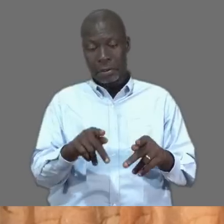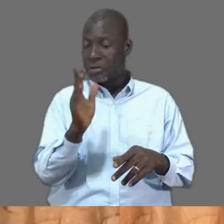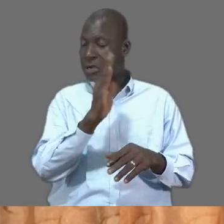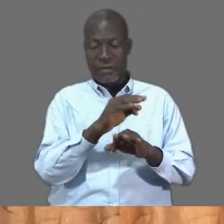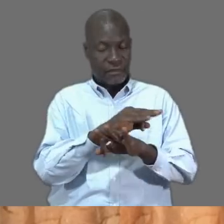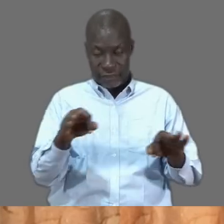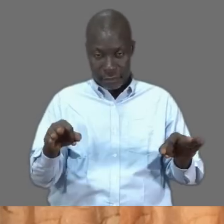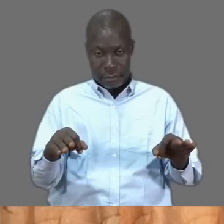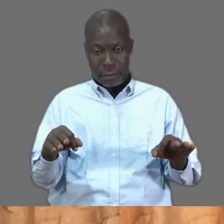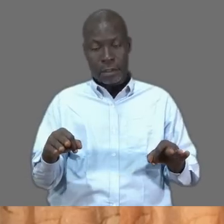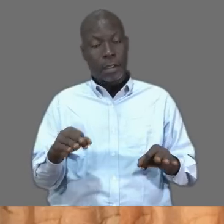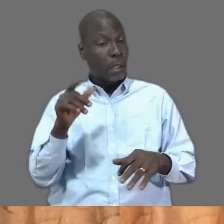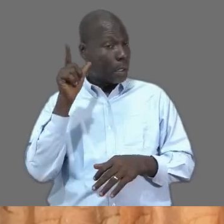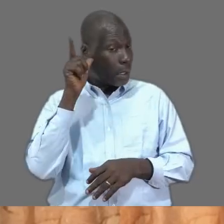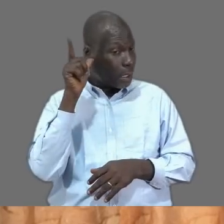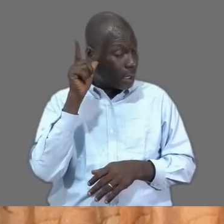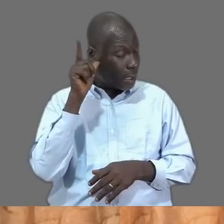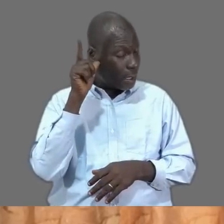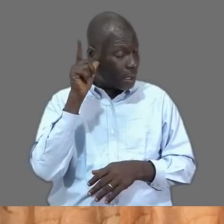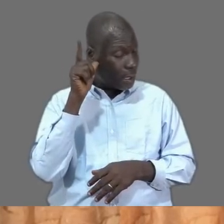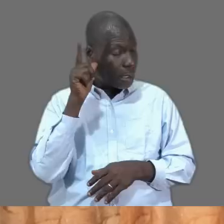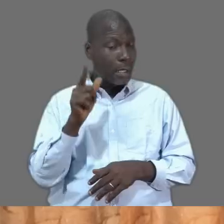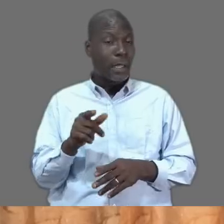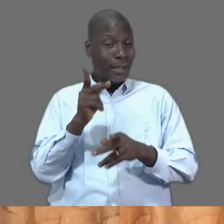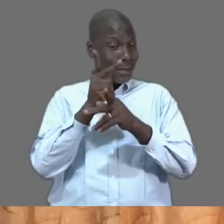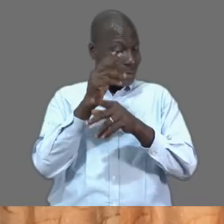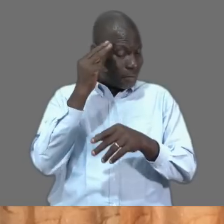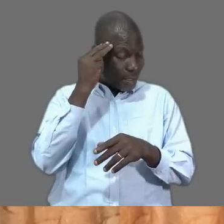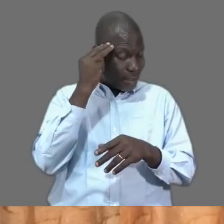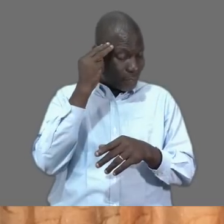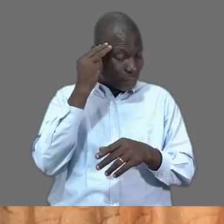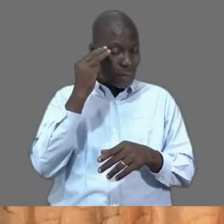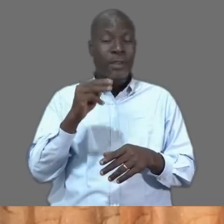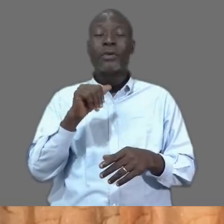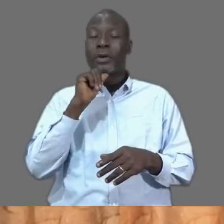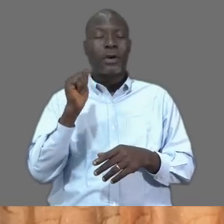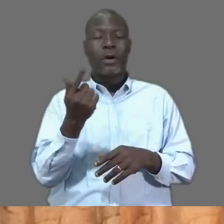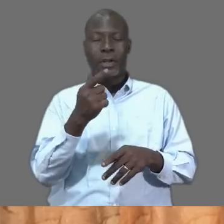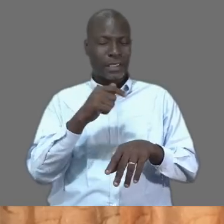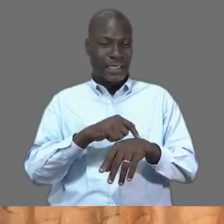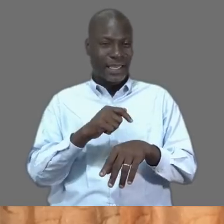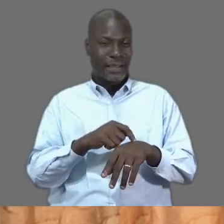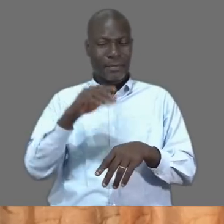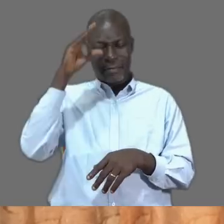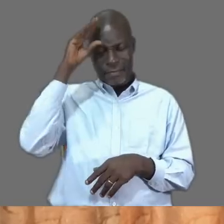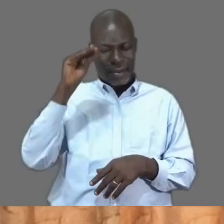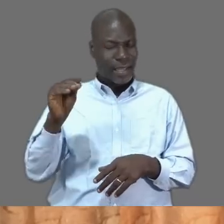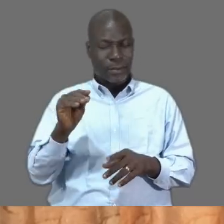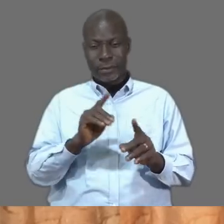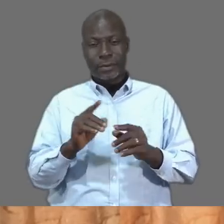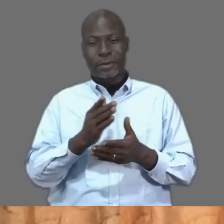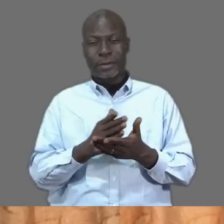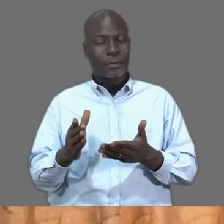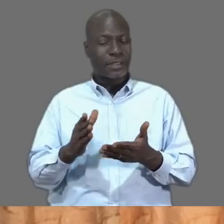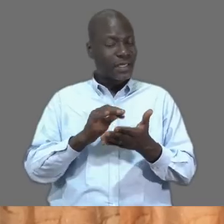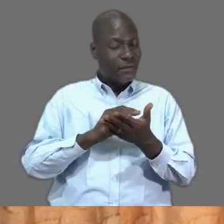ni wate ana fasa samwe atu trim enye bre nyina ene onipa eye bibia otumi